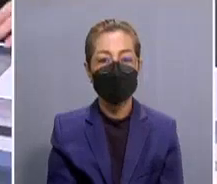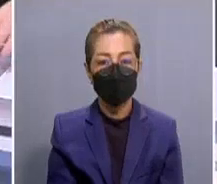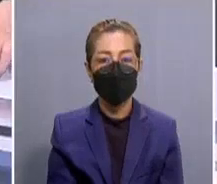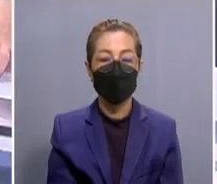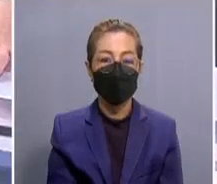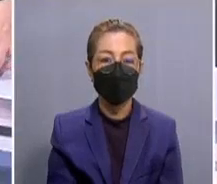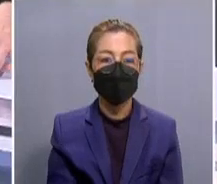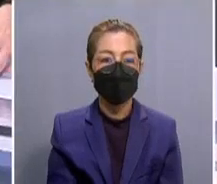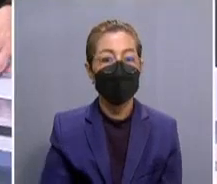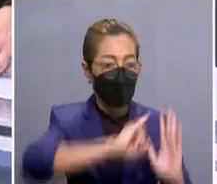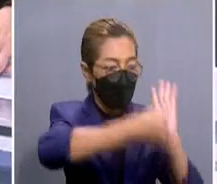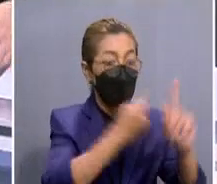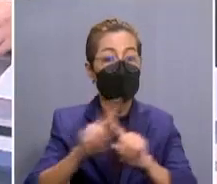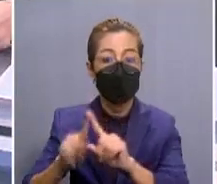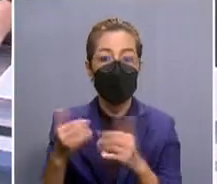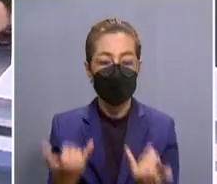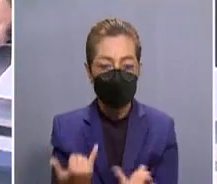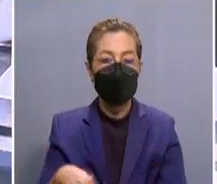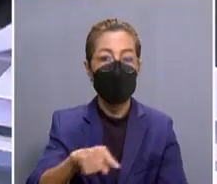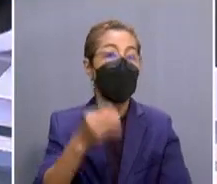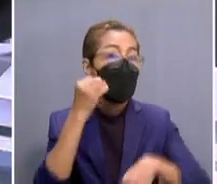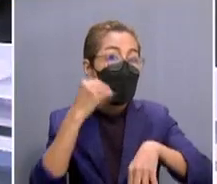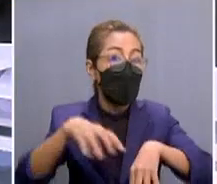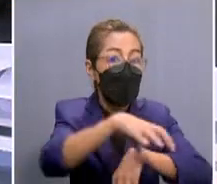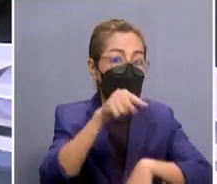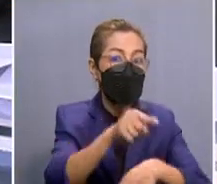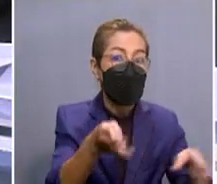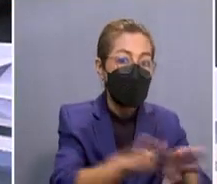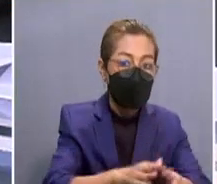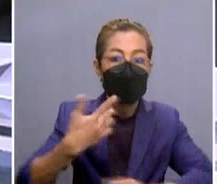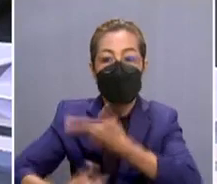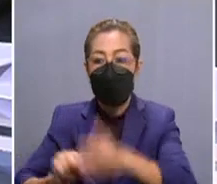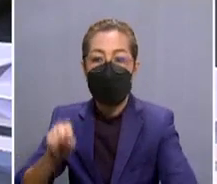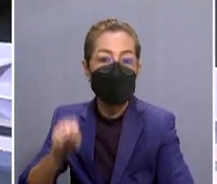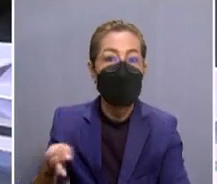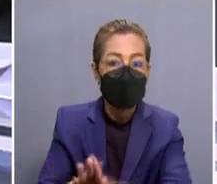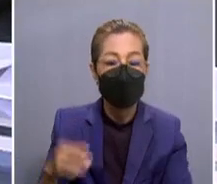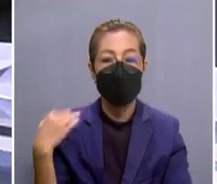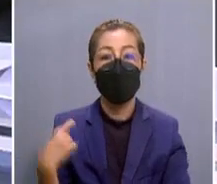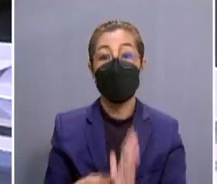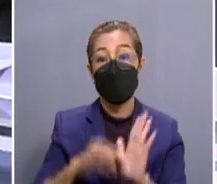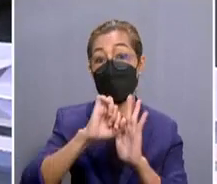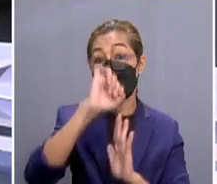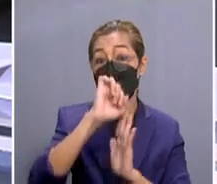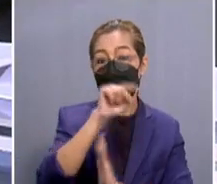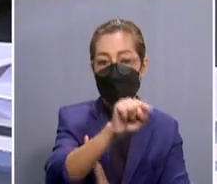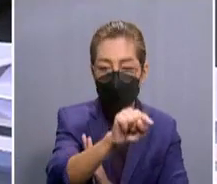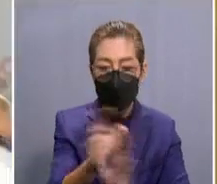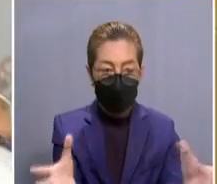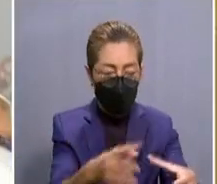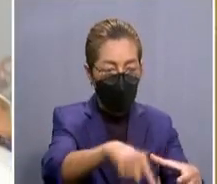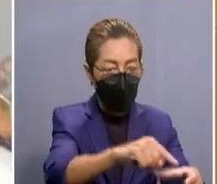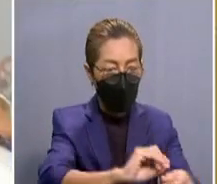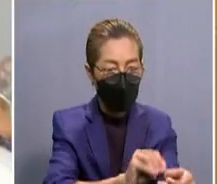มีสถานการณ์ในหลากหลายจังหวัดตอนนี้อาการสั่งปิดหมู่บ้านสั่งปิดตลาดนะคะอย่างที่เชียงใหม่ล่าสุดเนี่ยเราพบผู้ป่วยที่เป็นพลาสเตอร์ใหม่